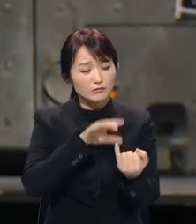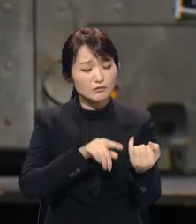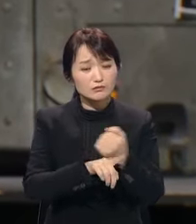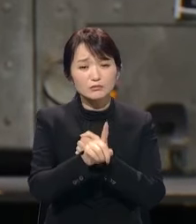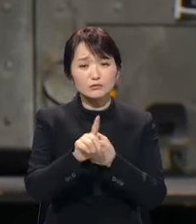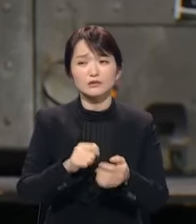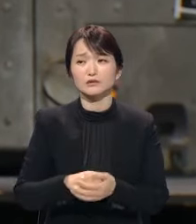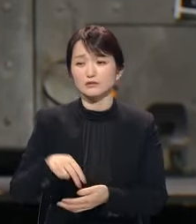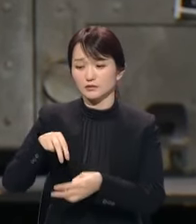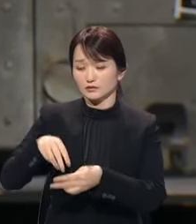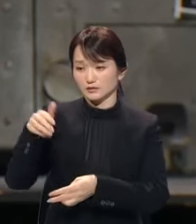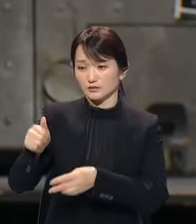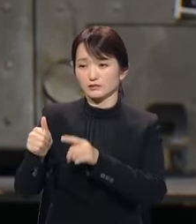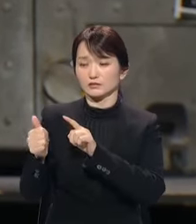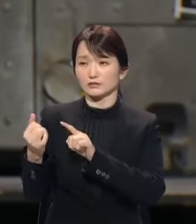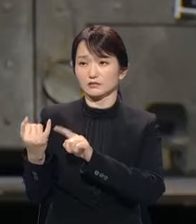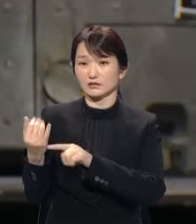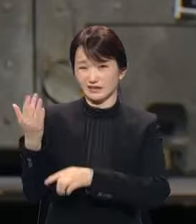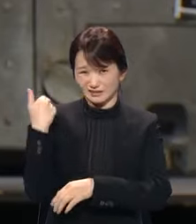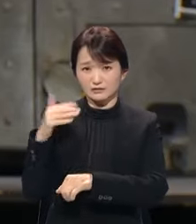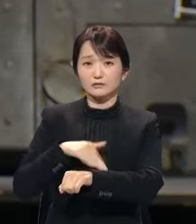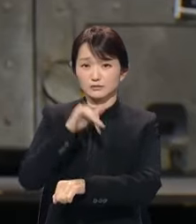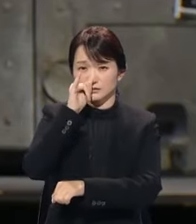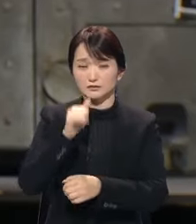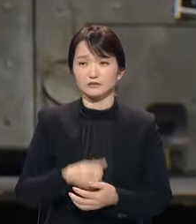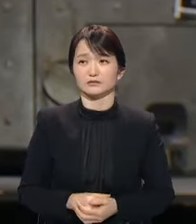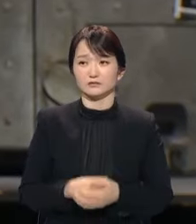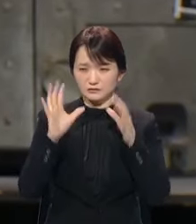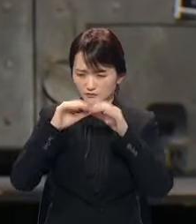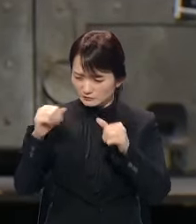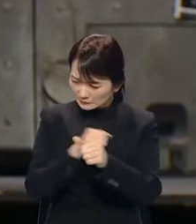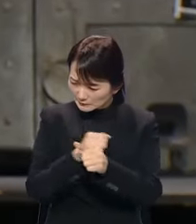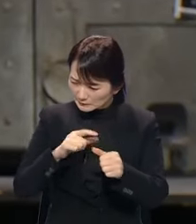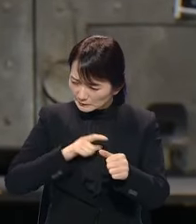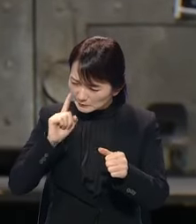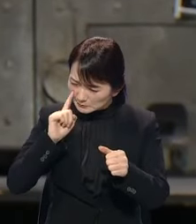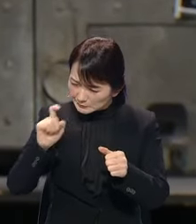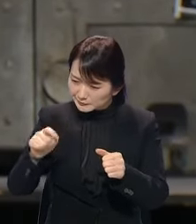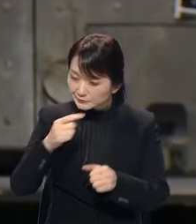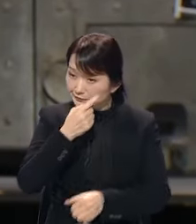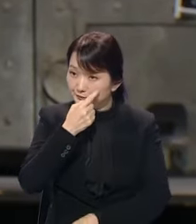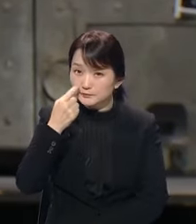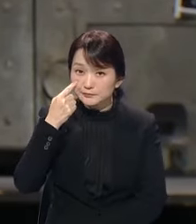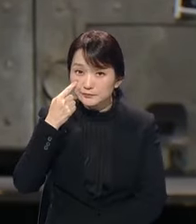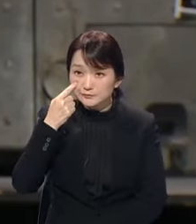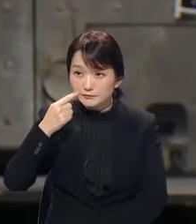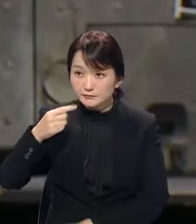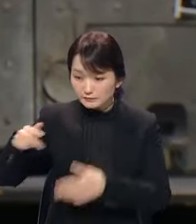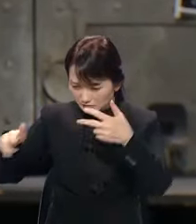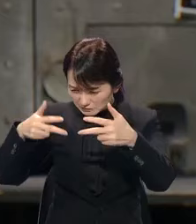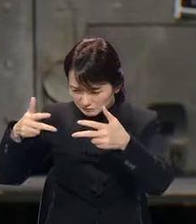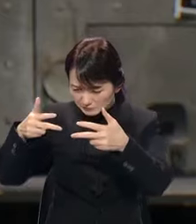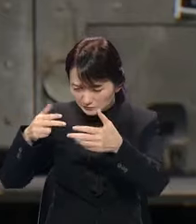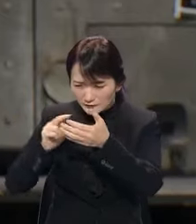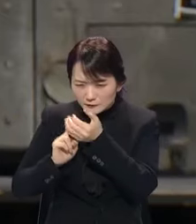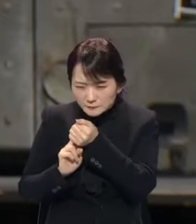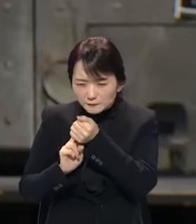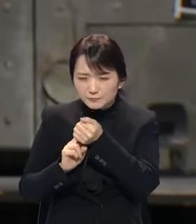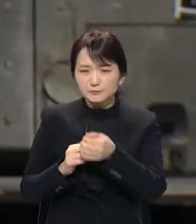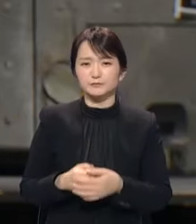저 센터장분이 이전에 잘못한 부분도 있어요. 뭐냐면 아동학대를 의심해서 이걸 확인해보겠다 했을 때 처음에 CCTV를 감췄답니다. 피해 학부모